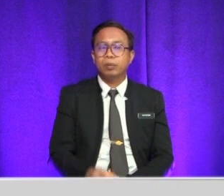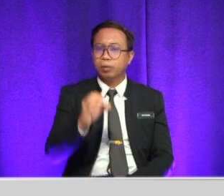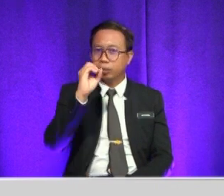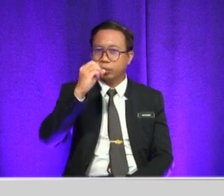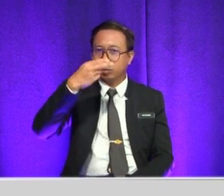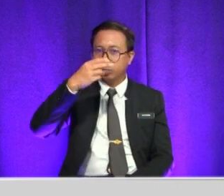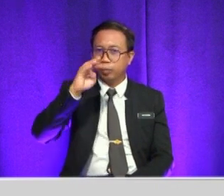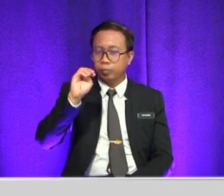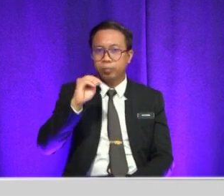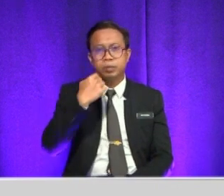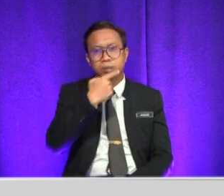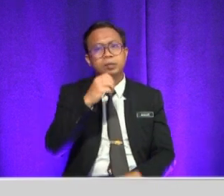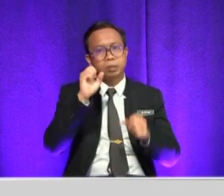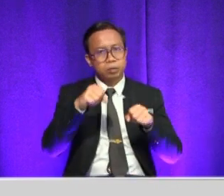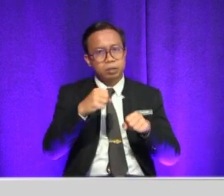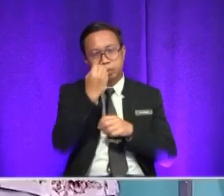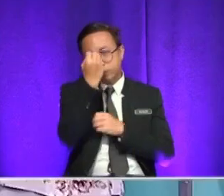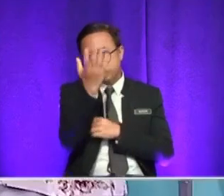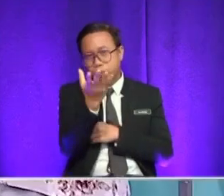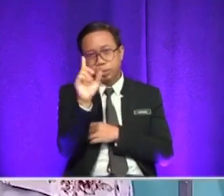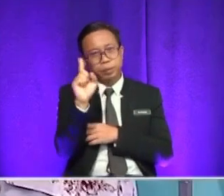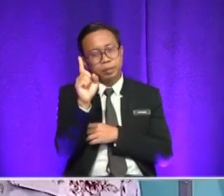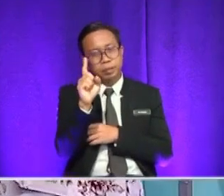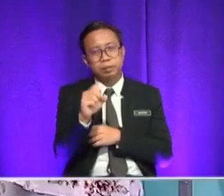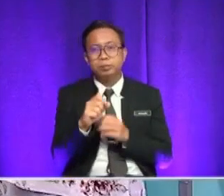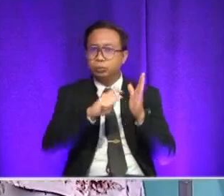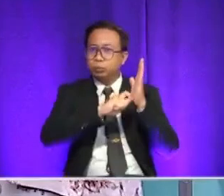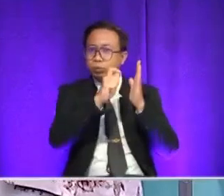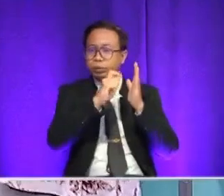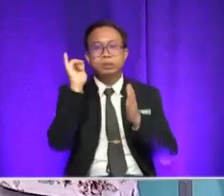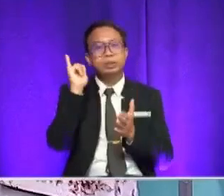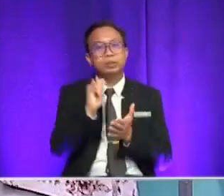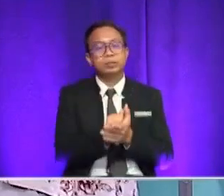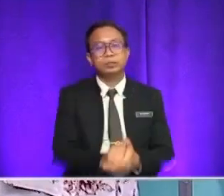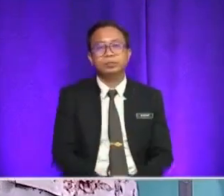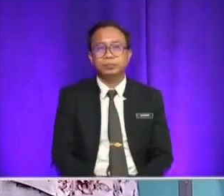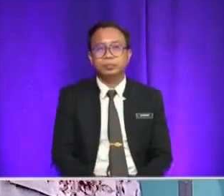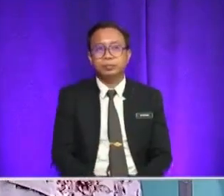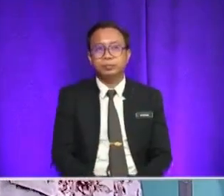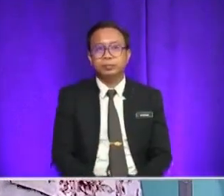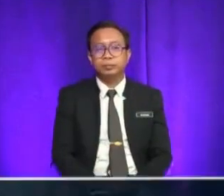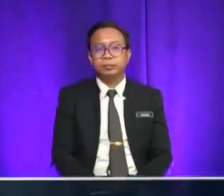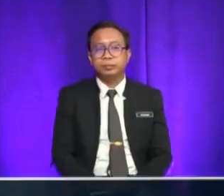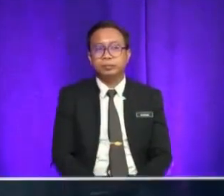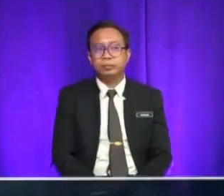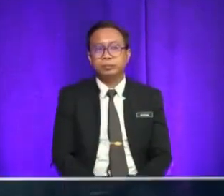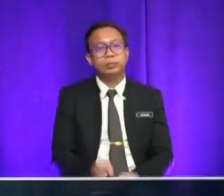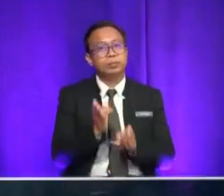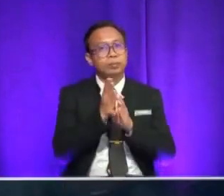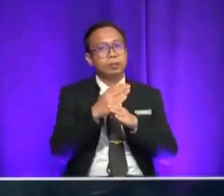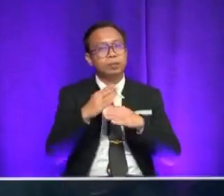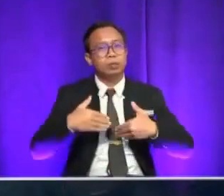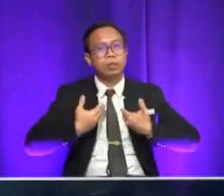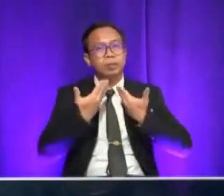pilihan tu dekat mana? Siapa boleh bagi tahu saya? Siapa nak jawab Swiss pilihan dekat mana? Bentuk yang macam